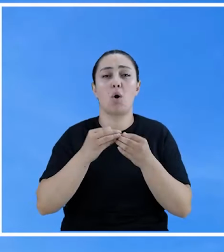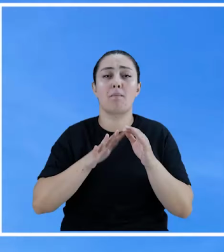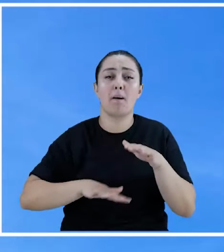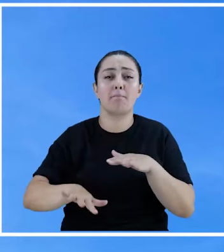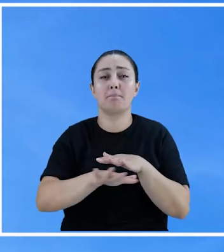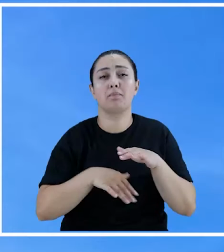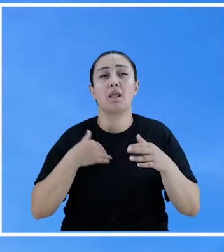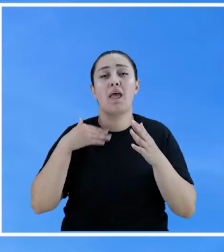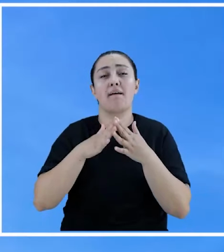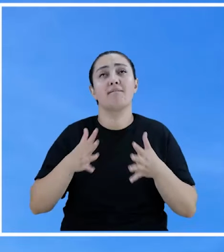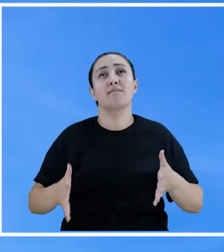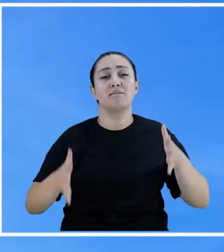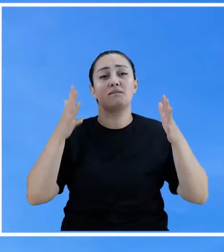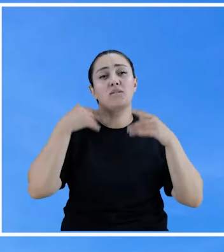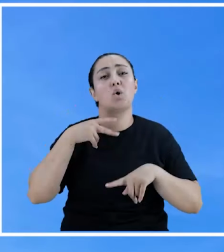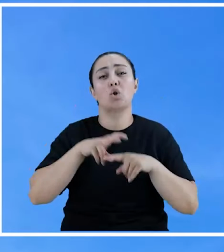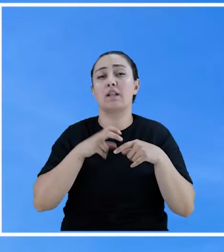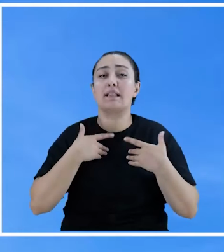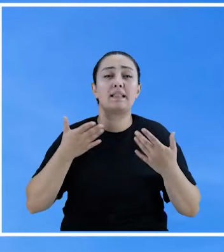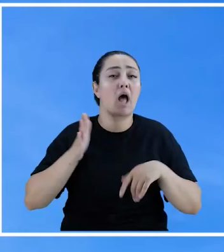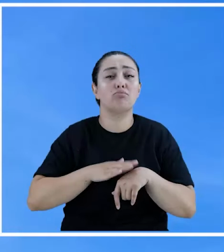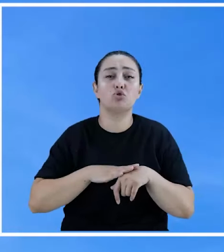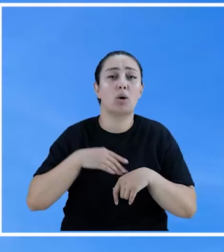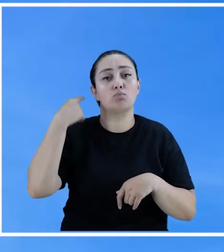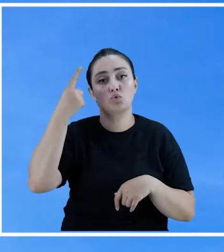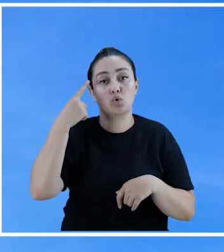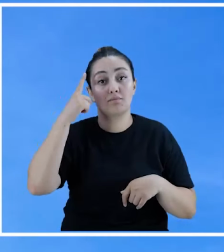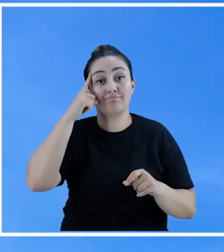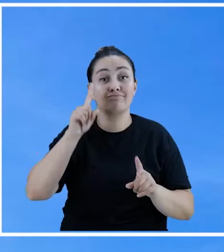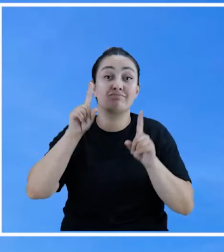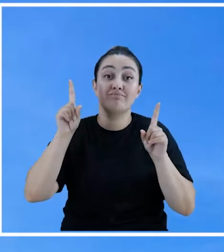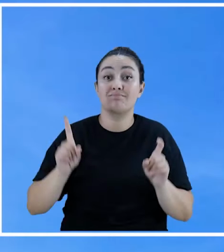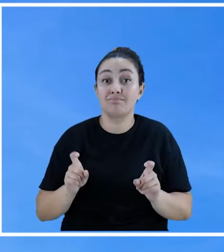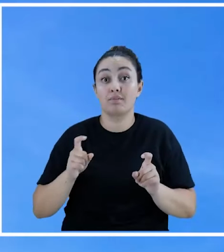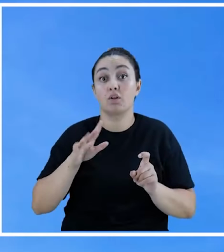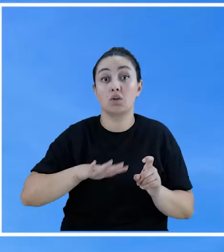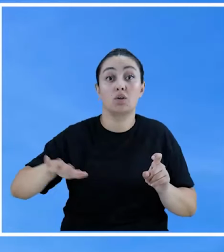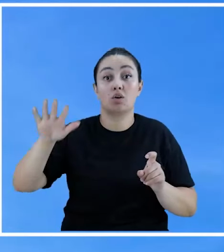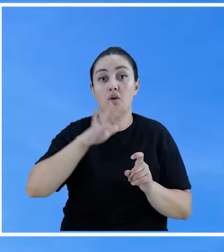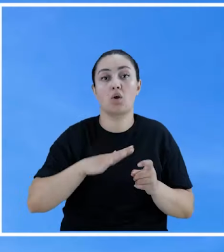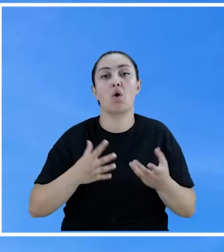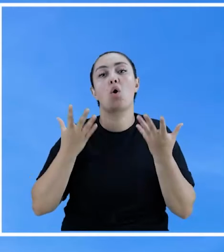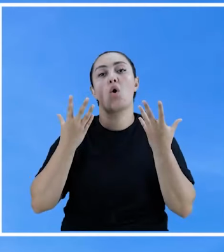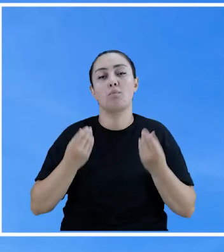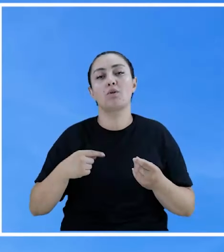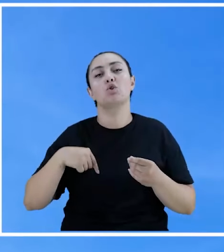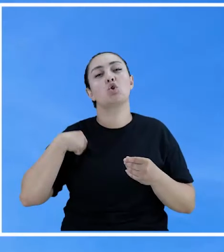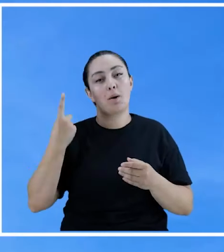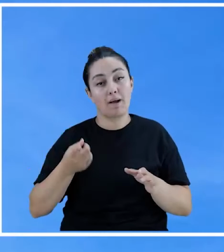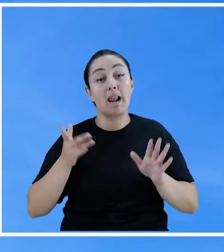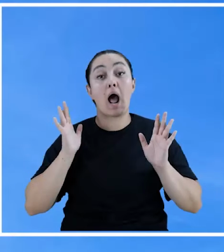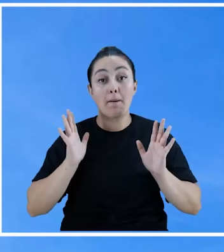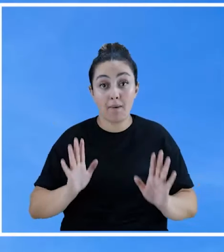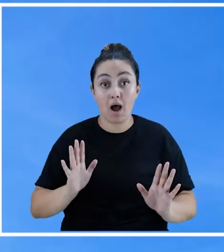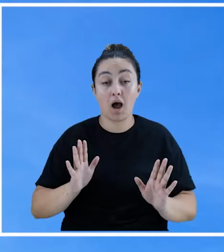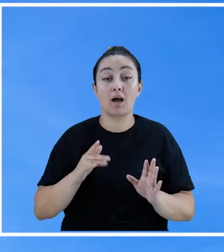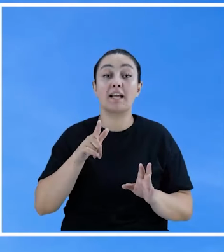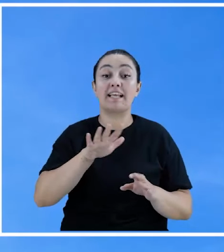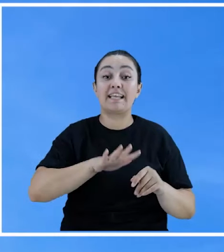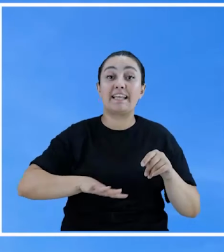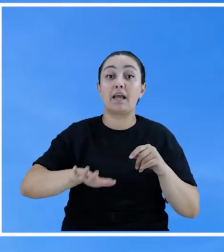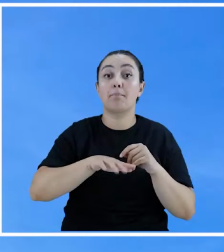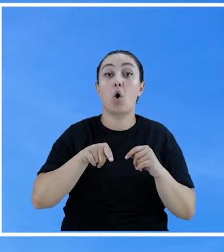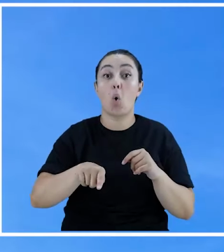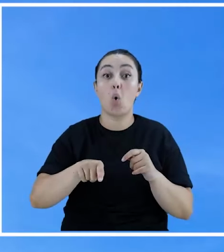problemli bir zemin üzerinde oturuyorum. Ne yapacağım şimdi diye böyle bir soru işareti oluşması gayet normal ama yapı ona